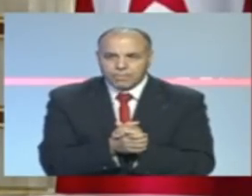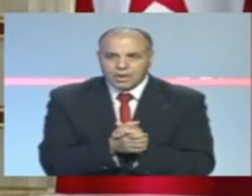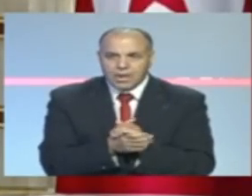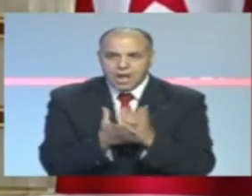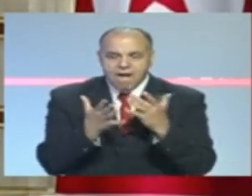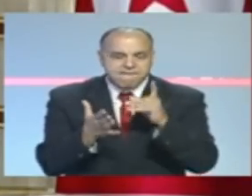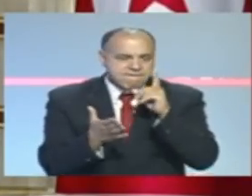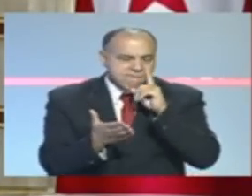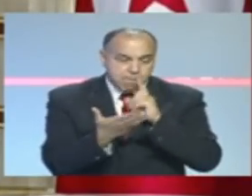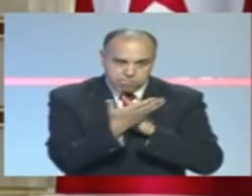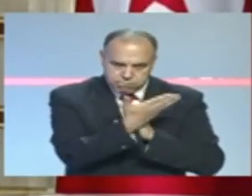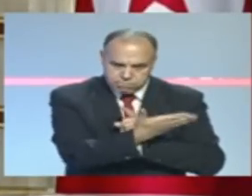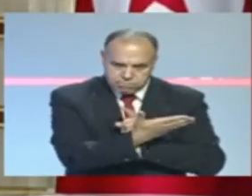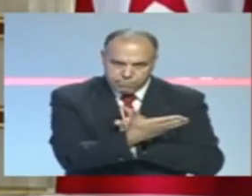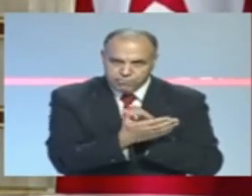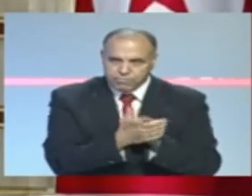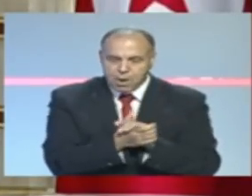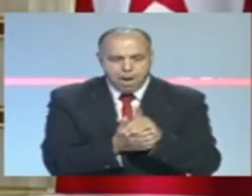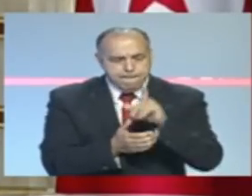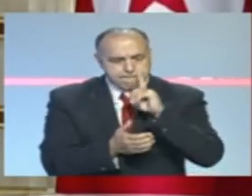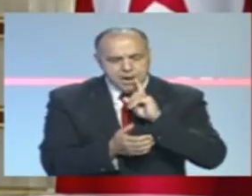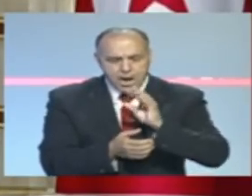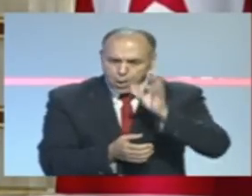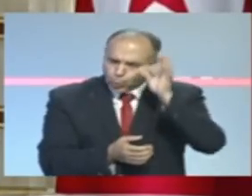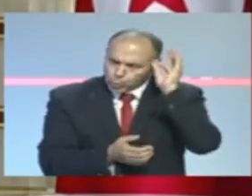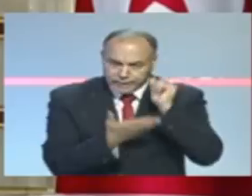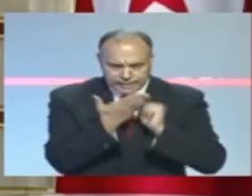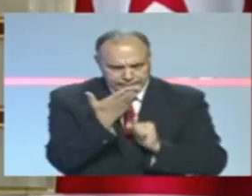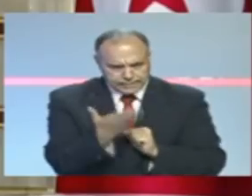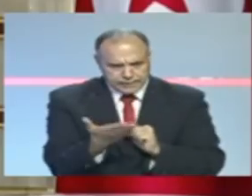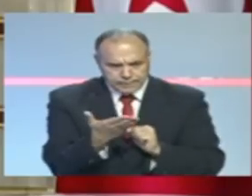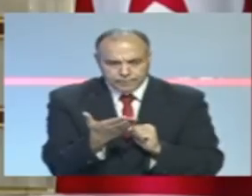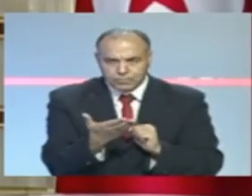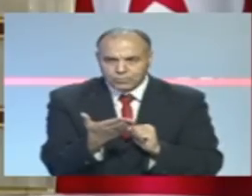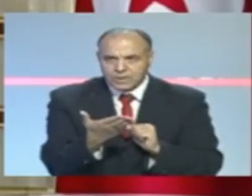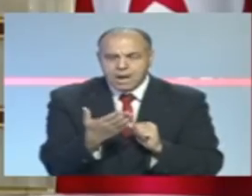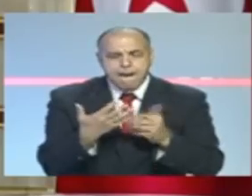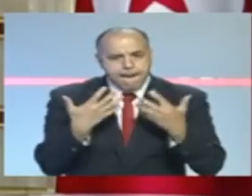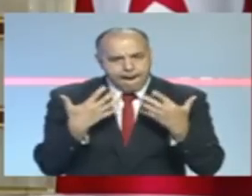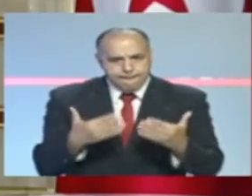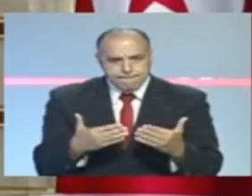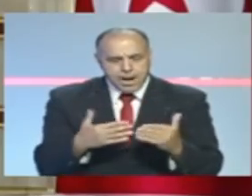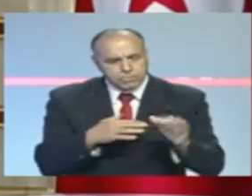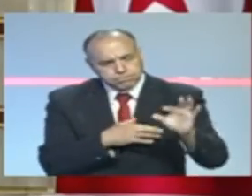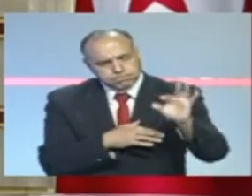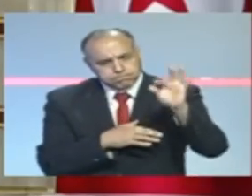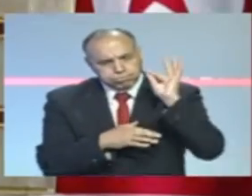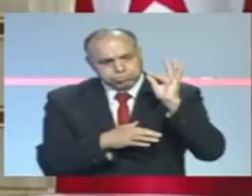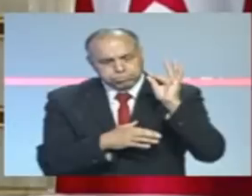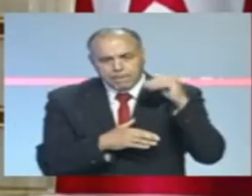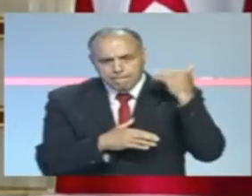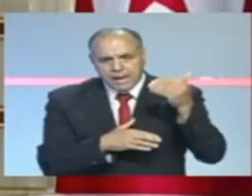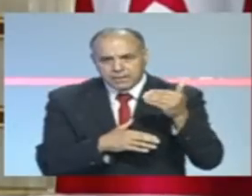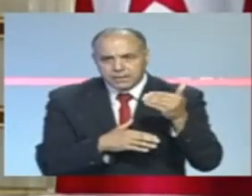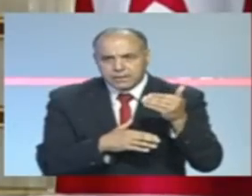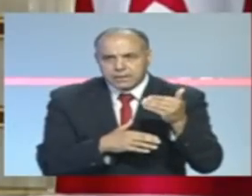الفتاه او المراه التونسيه التي سيتم الاختيار عليها